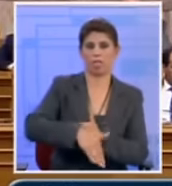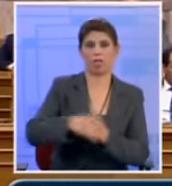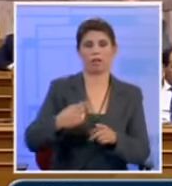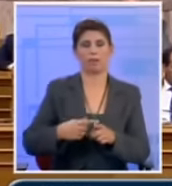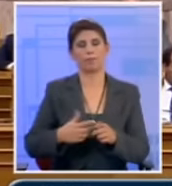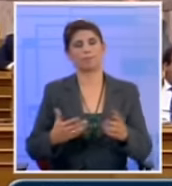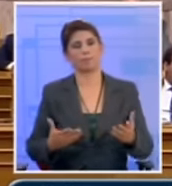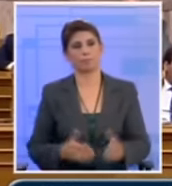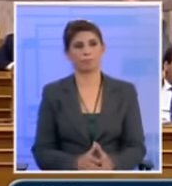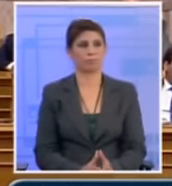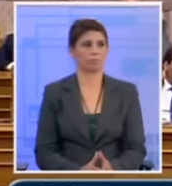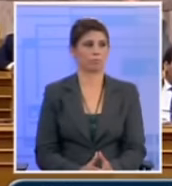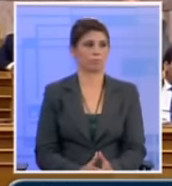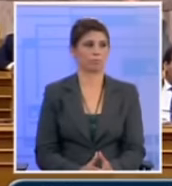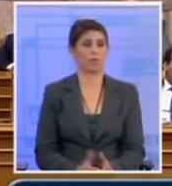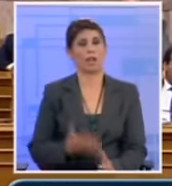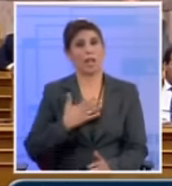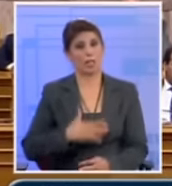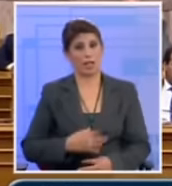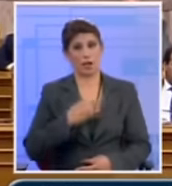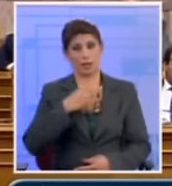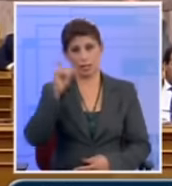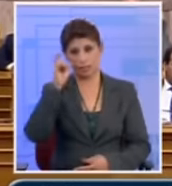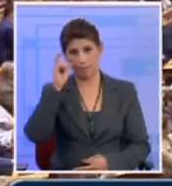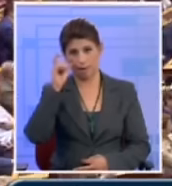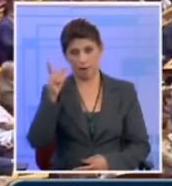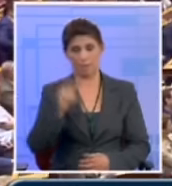Θέλω όμως, κύριε Σαμαρά,